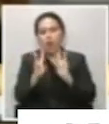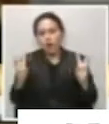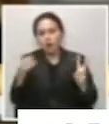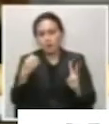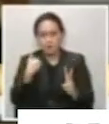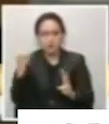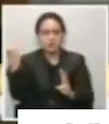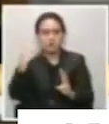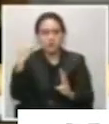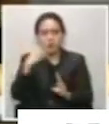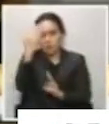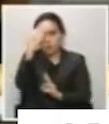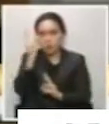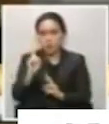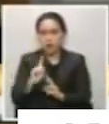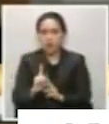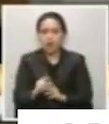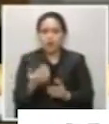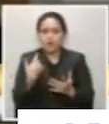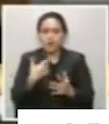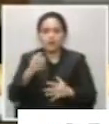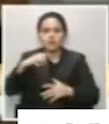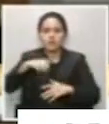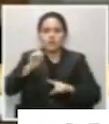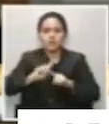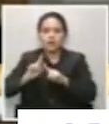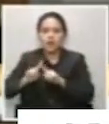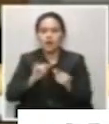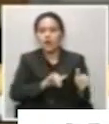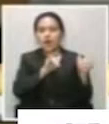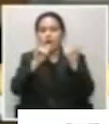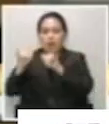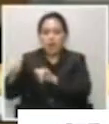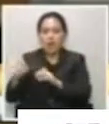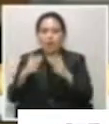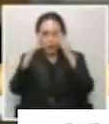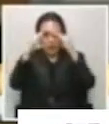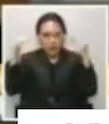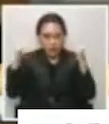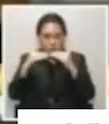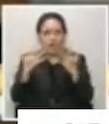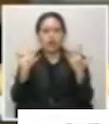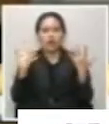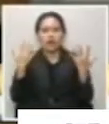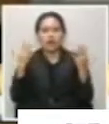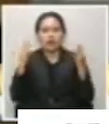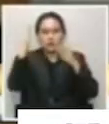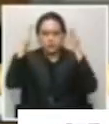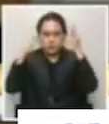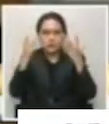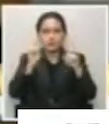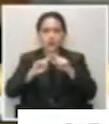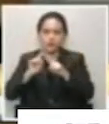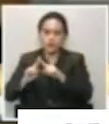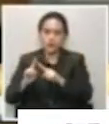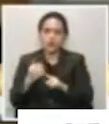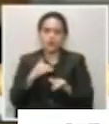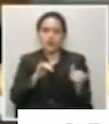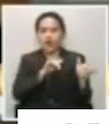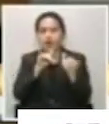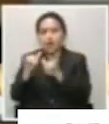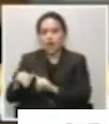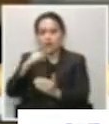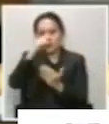ราย้ายฐานไปลงทุนที่เวียดนามบ้างอินโดนีเซียบ้างมาเลเซียบ้างเป็นอา